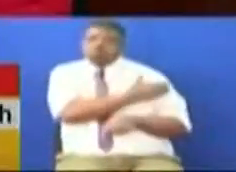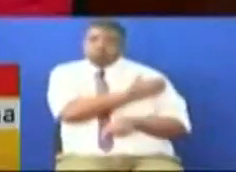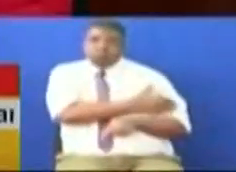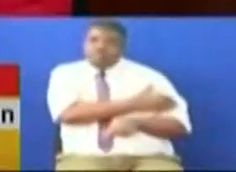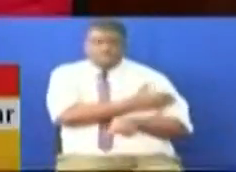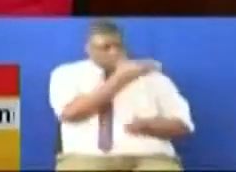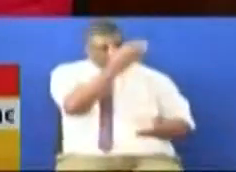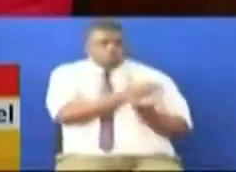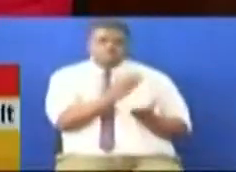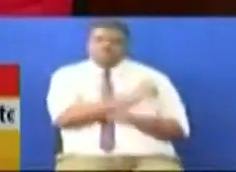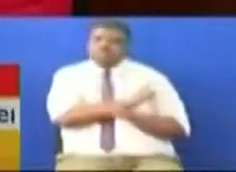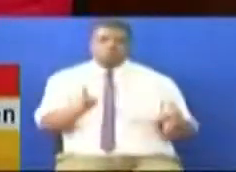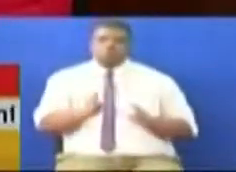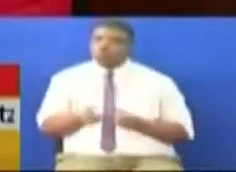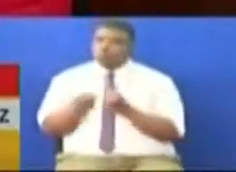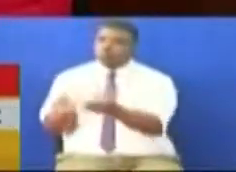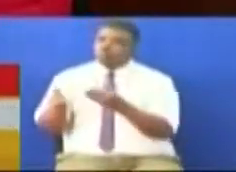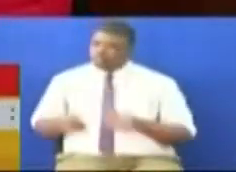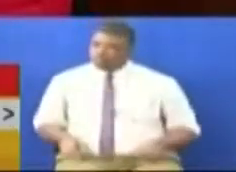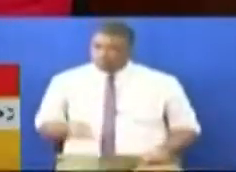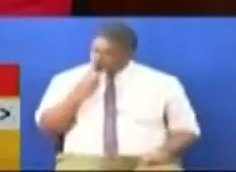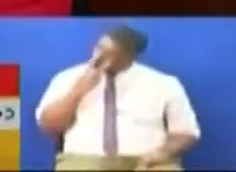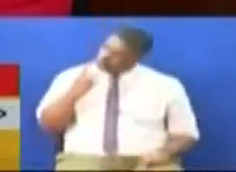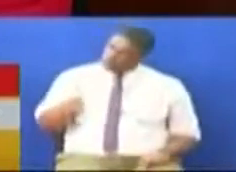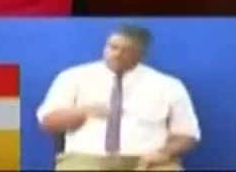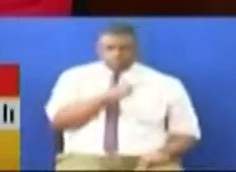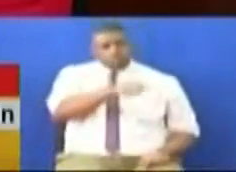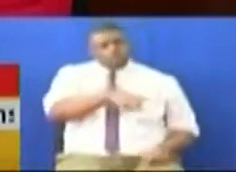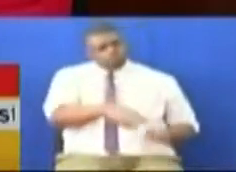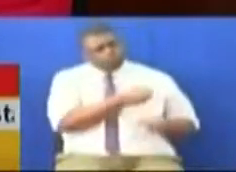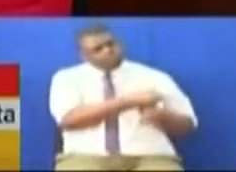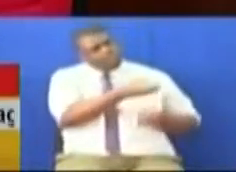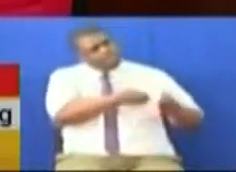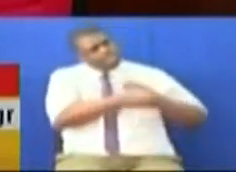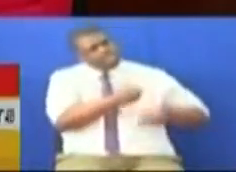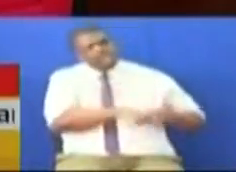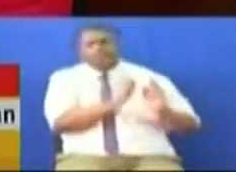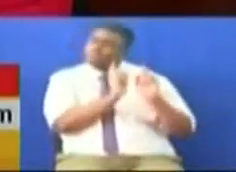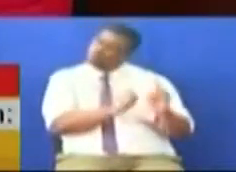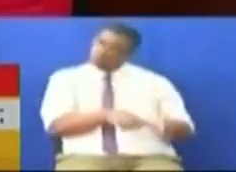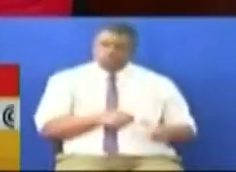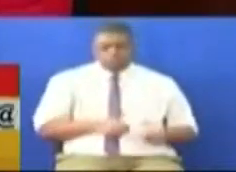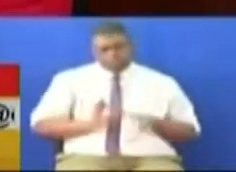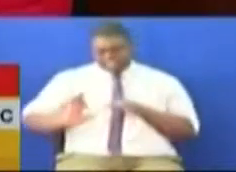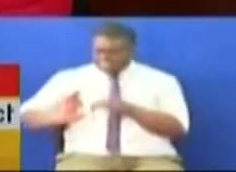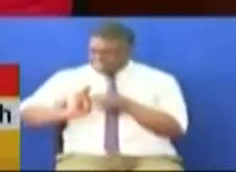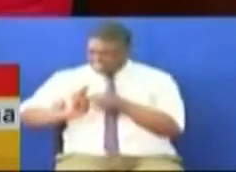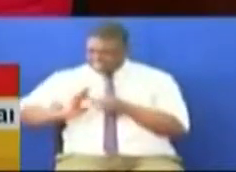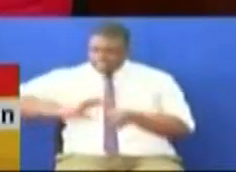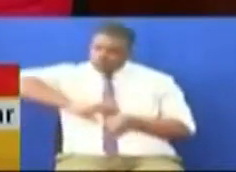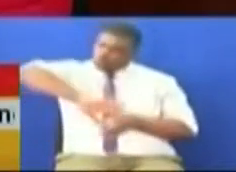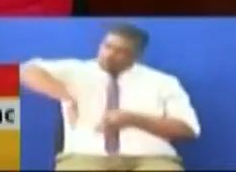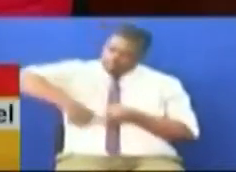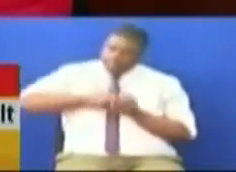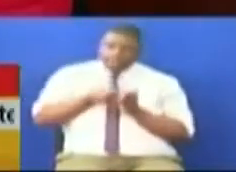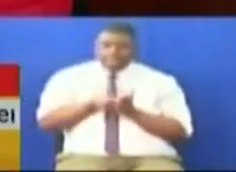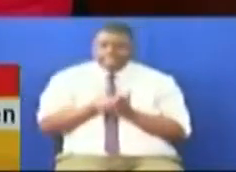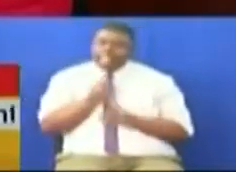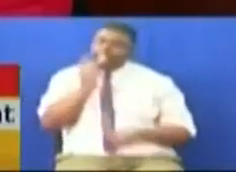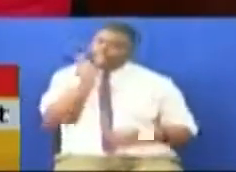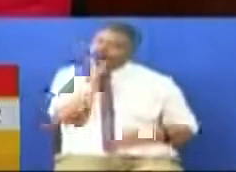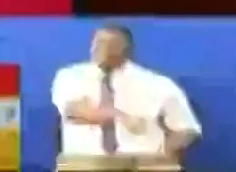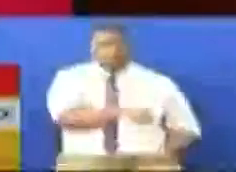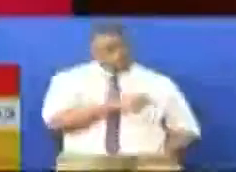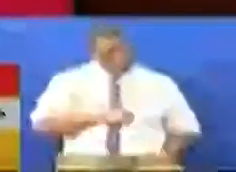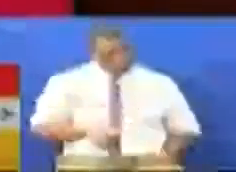za kweli, hazikutolewa. Kwa hiyo unaona kwamba watu waliofanya hiyo biashara wapo, kwa maana watu walioshiriki kuiba hiyo fedha wapo.